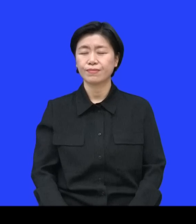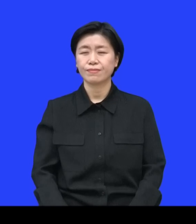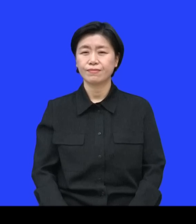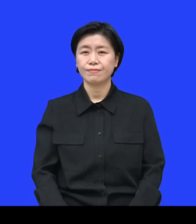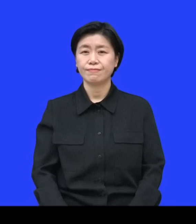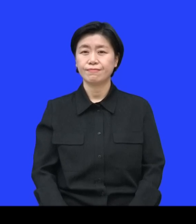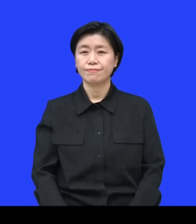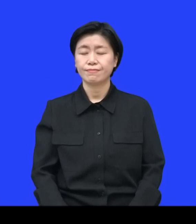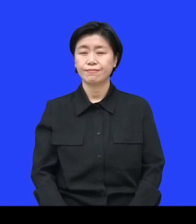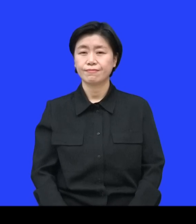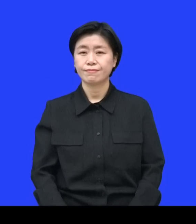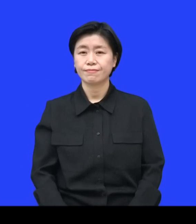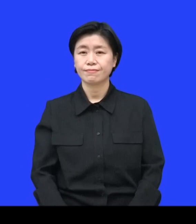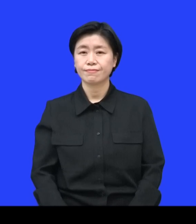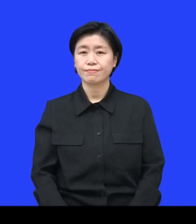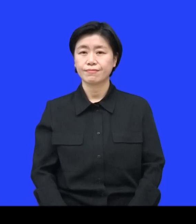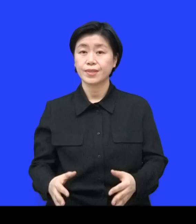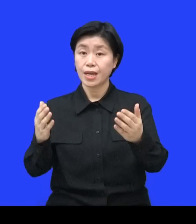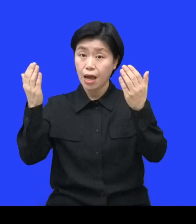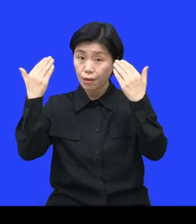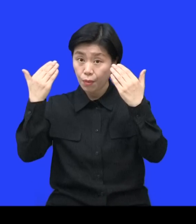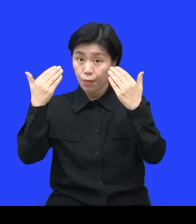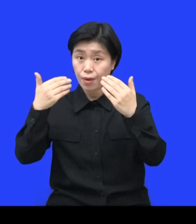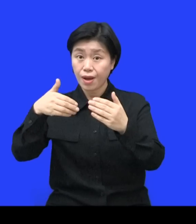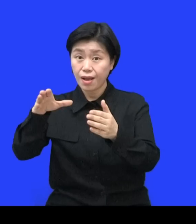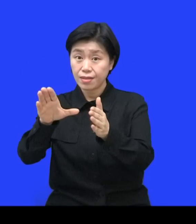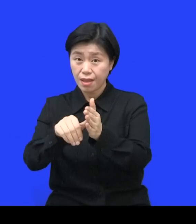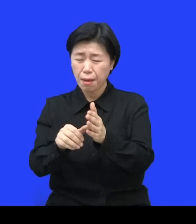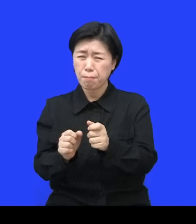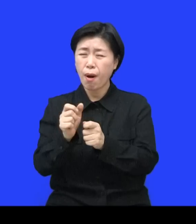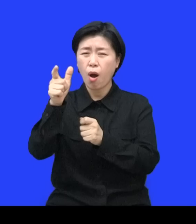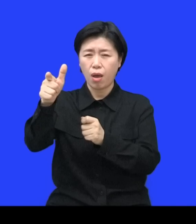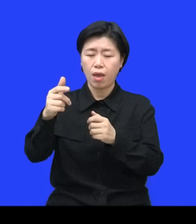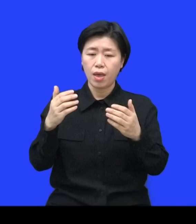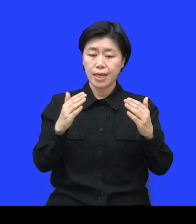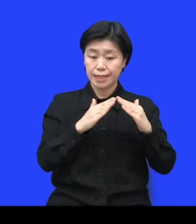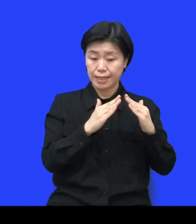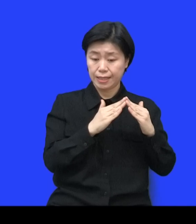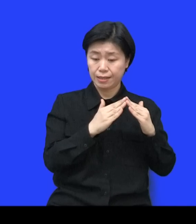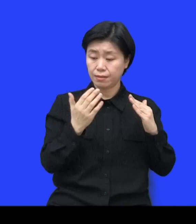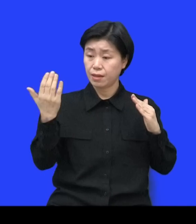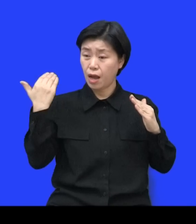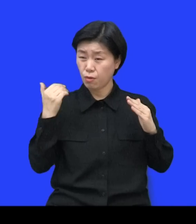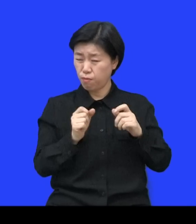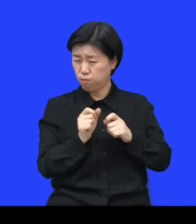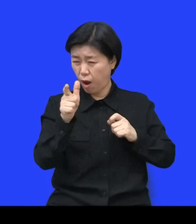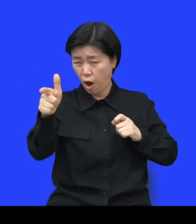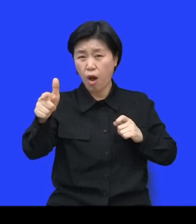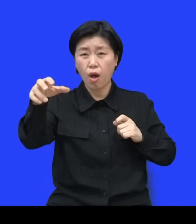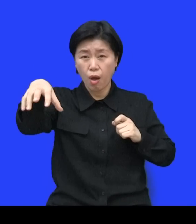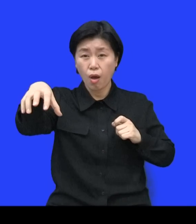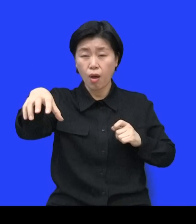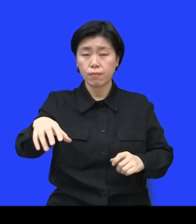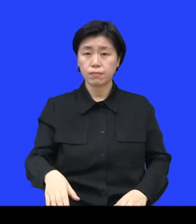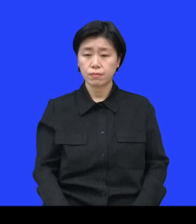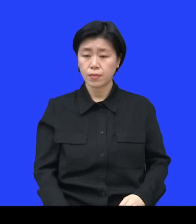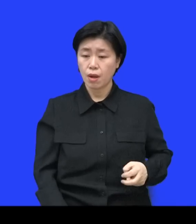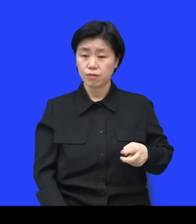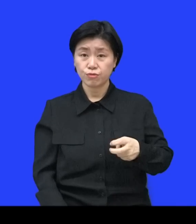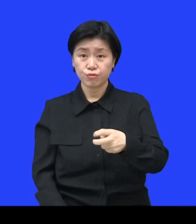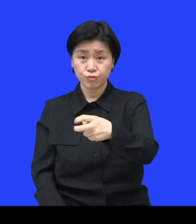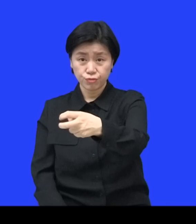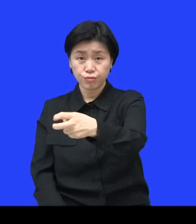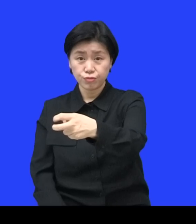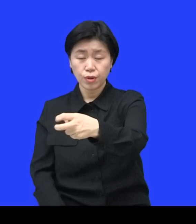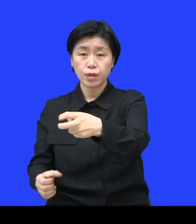마찬가지죠. 뭐 학교를 가는데 하필 먼 학교에 배정이 돼가지고 네. 그럼 뭐 이제 버스를 타거나